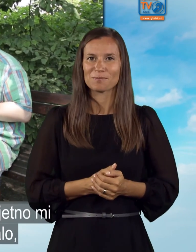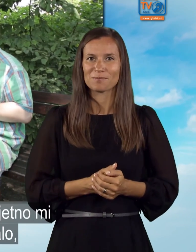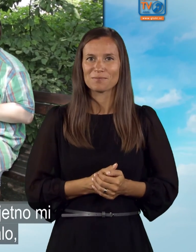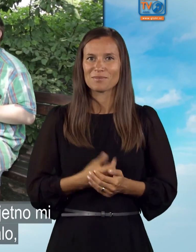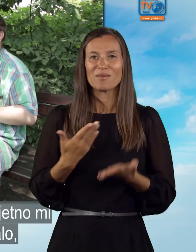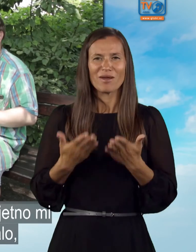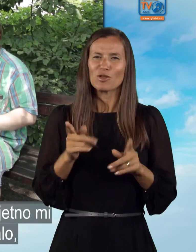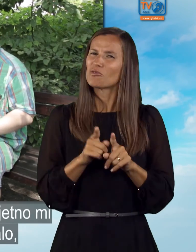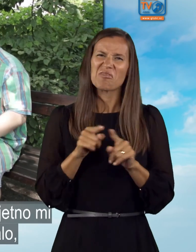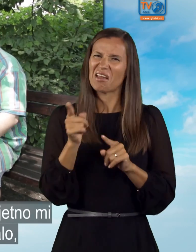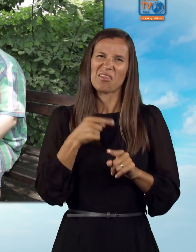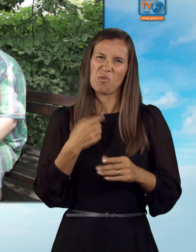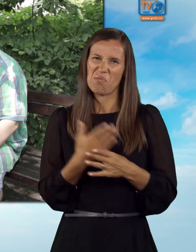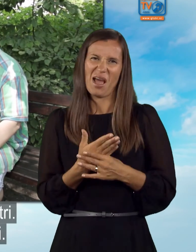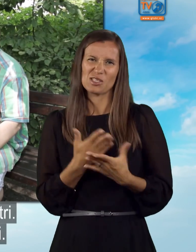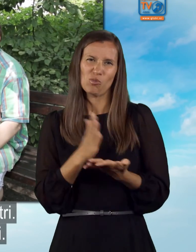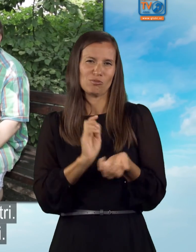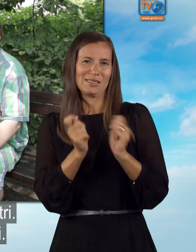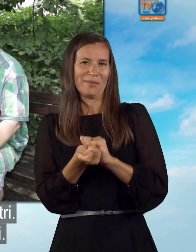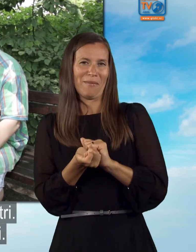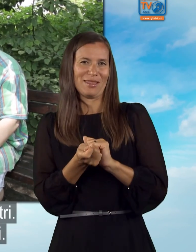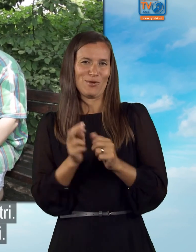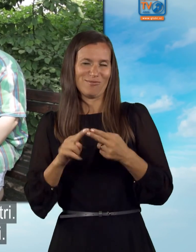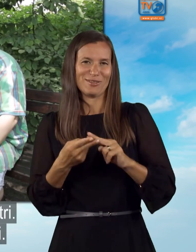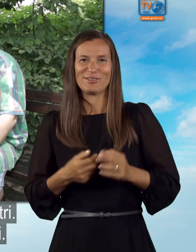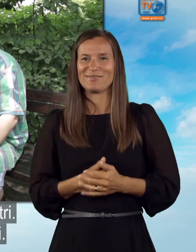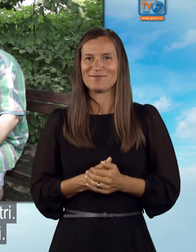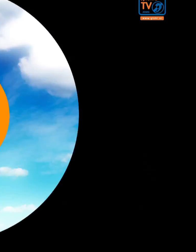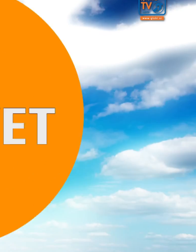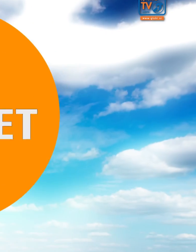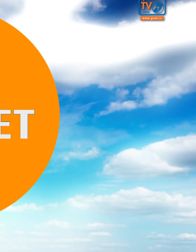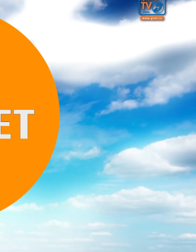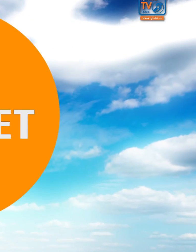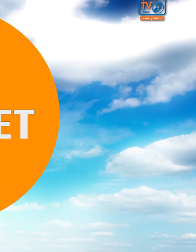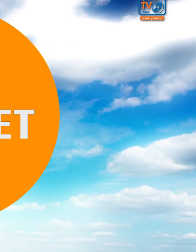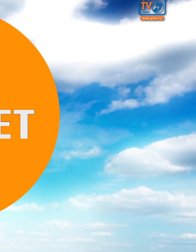Pa verjetno mi tudi takrat več napazil, ker toliko noter že. Okej, me veseli.